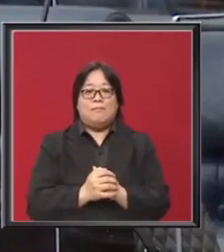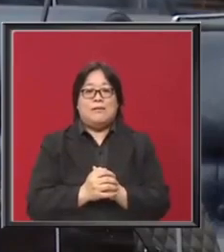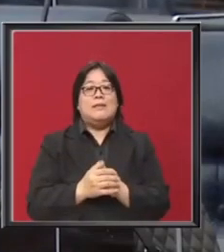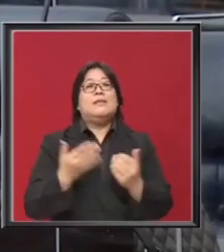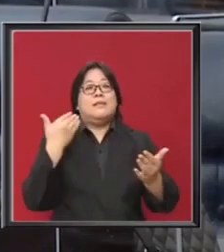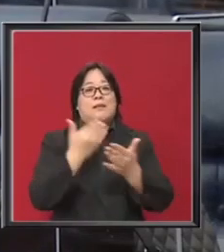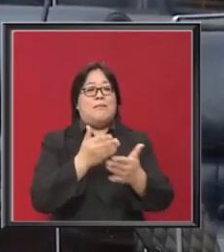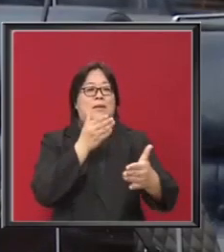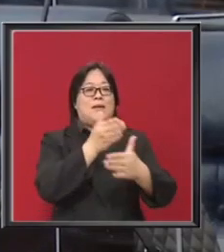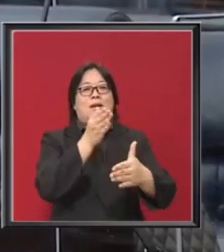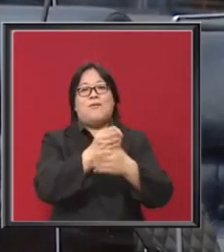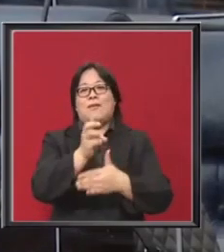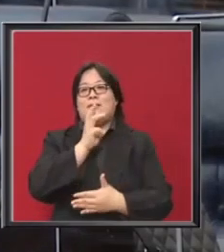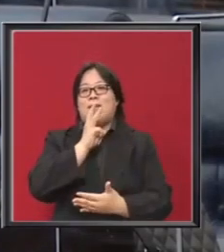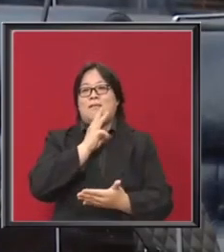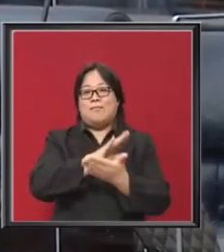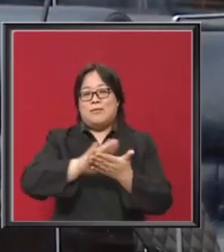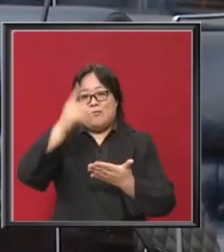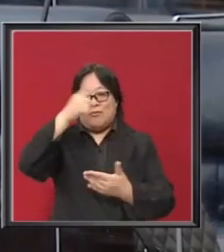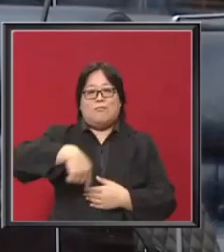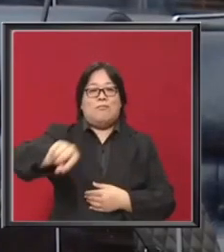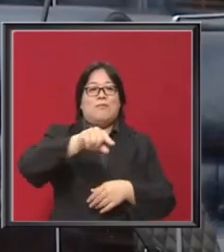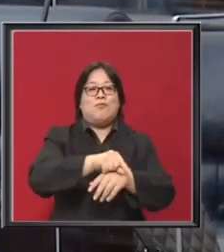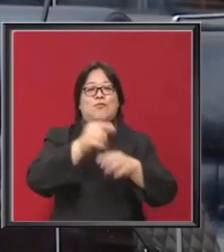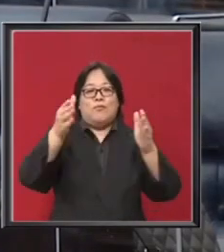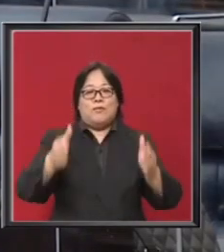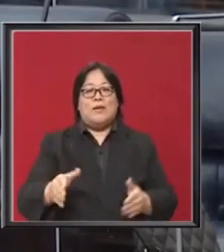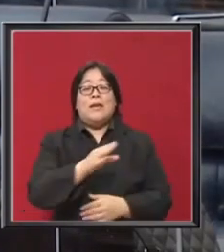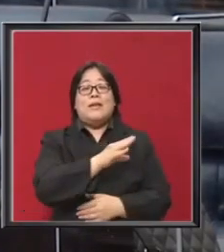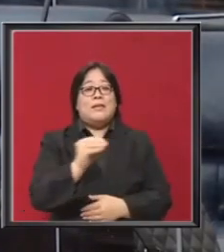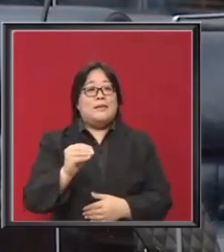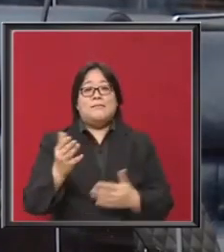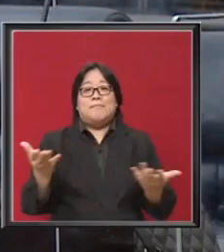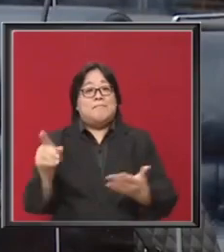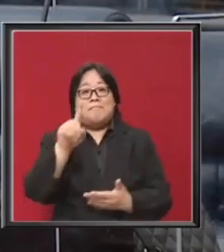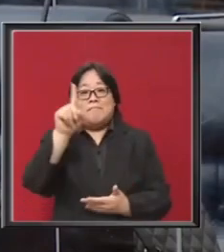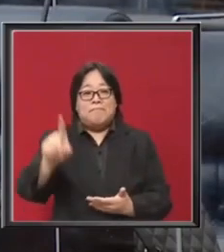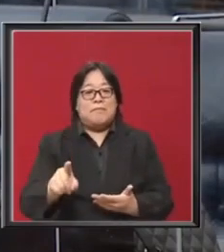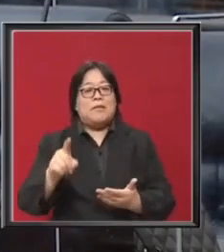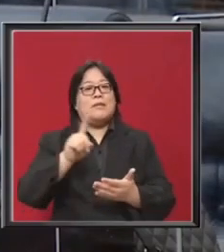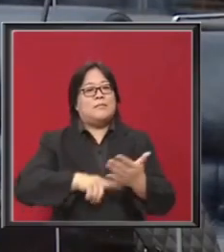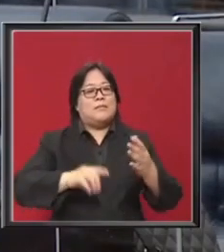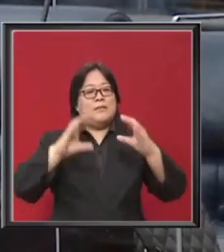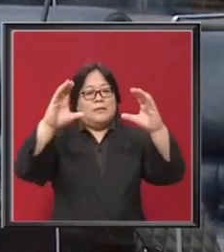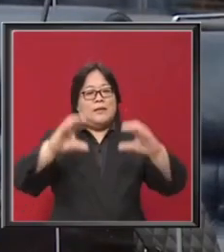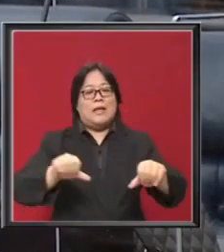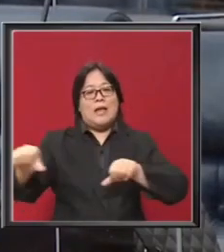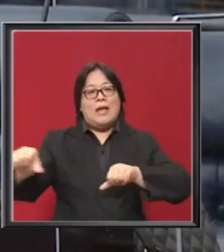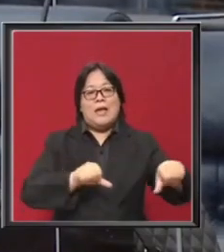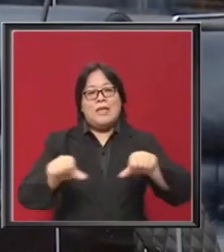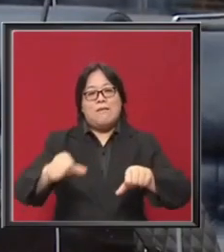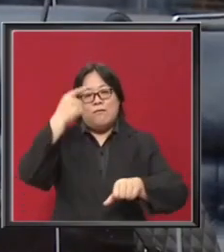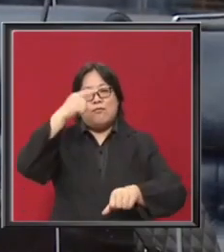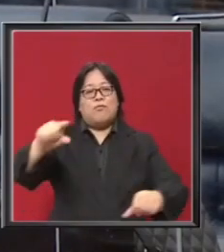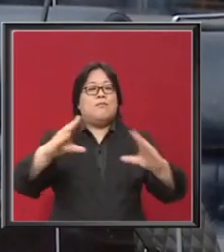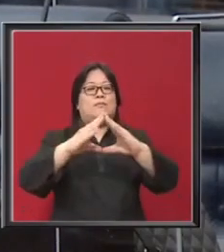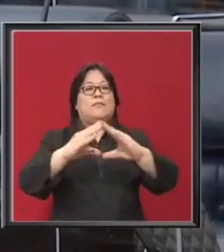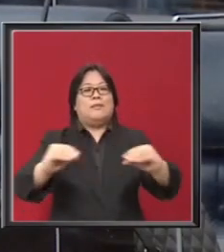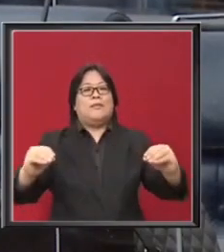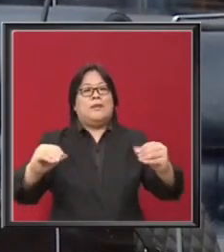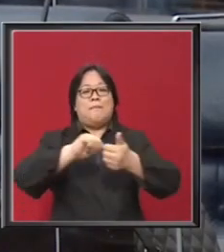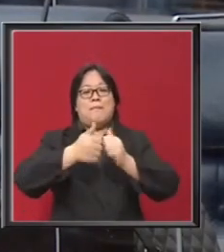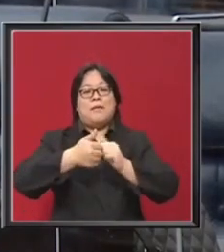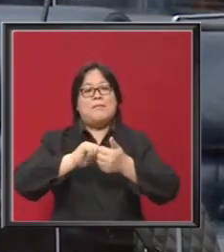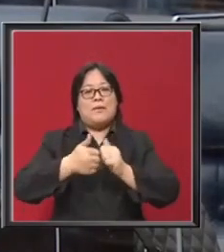menyebabkan gangguan bekalan air bersih kepada pengguna Supra serta Apakah langkah proaktif bagi mengatasi